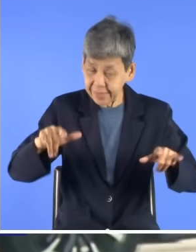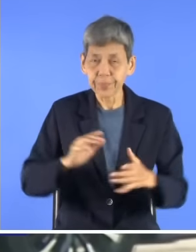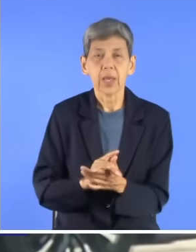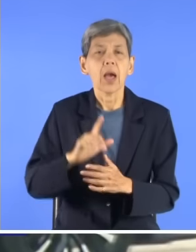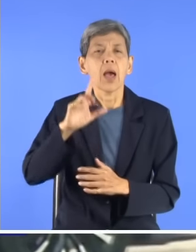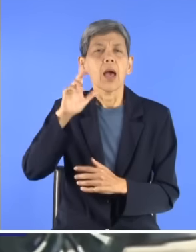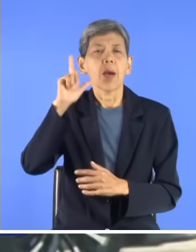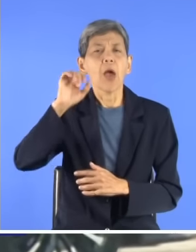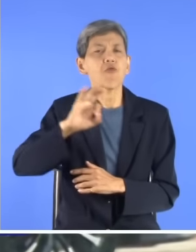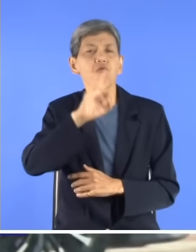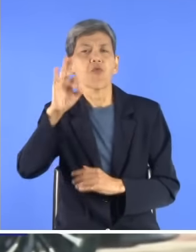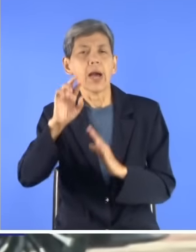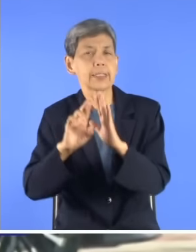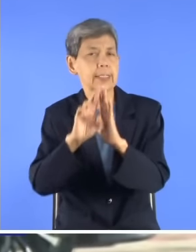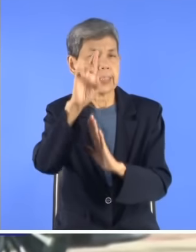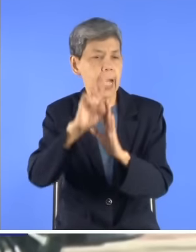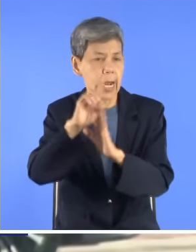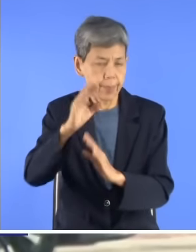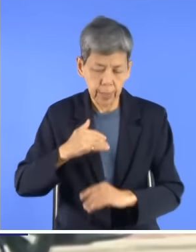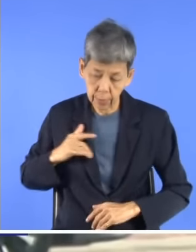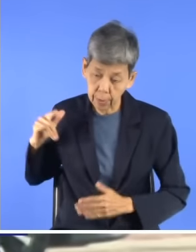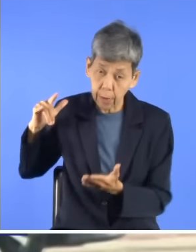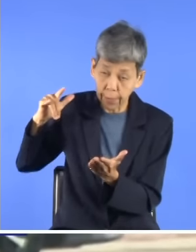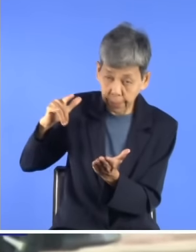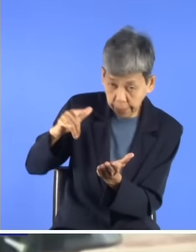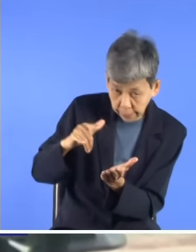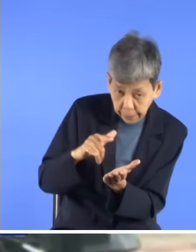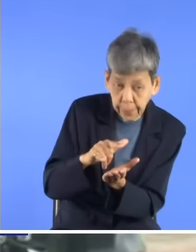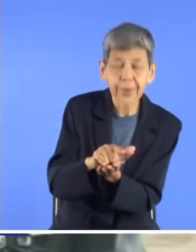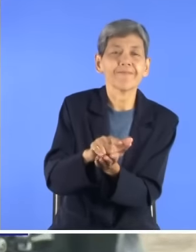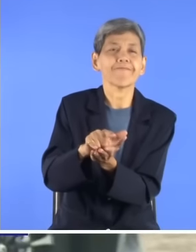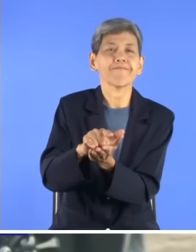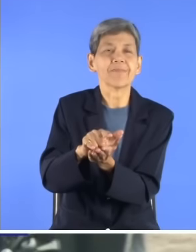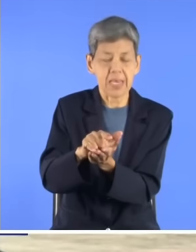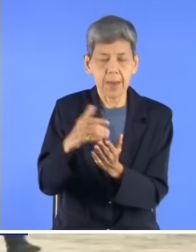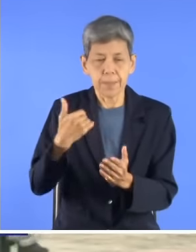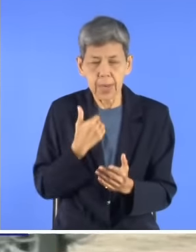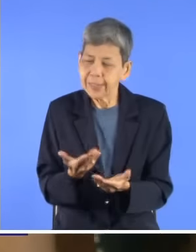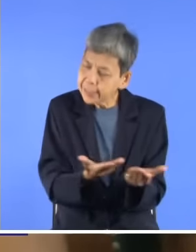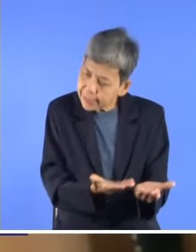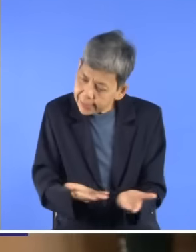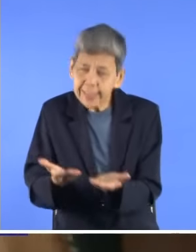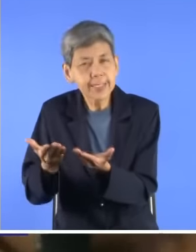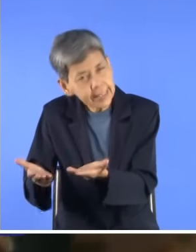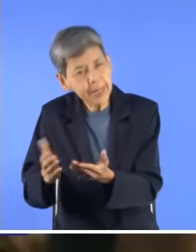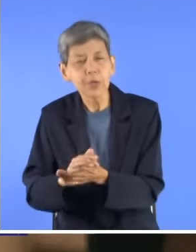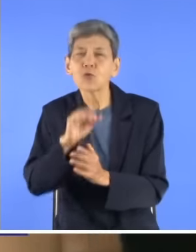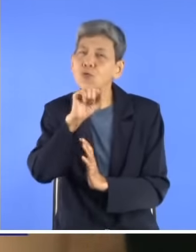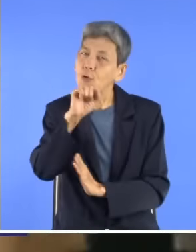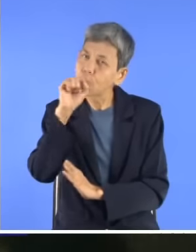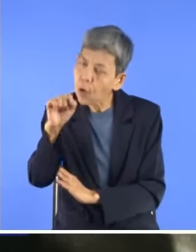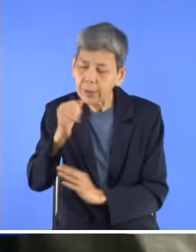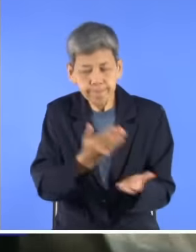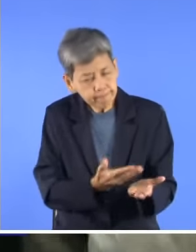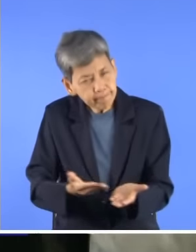วงจังหวัดเชียงรายนะครับทันทีที่เครื่องบินเนี่ยเดินทางถึงนะครับก็มีคนไปต้อนรับมีส.ส.ในพื้นที่เนี่ยไป